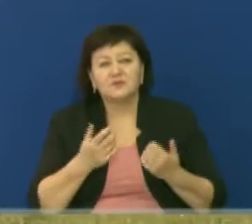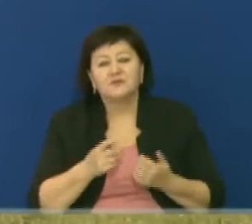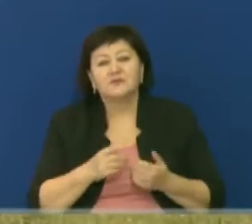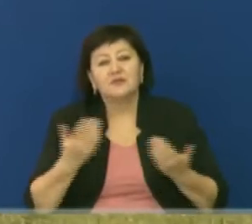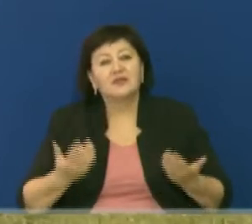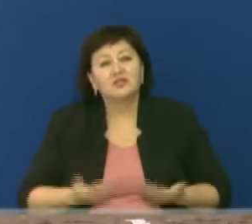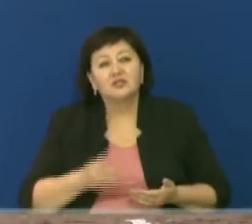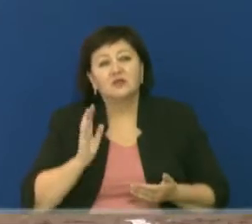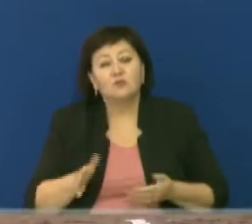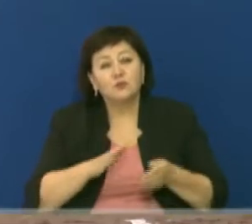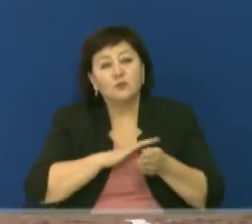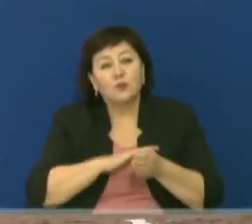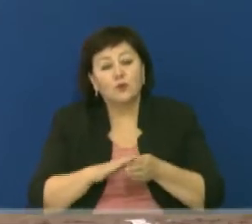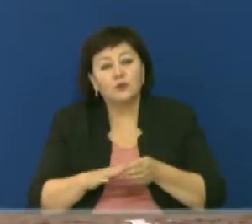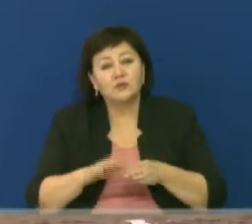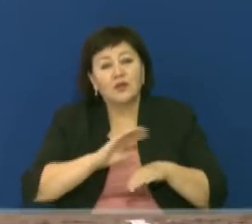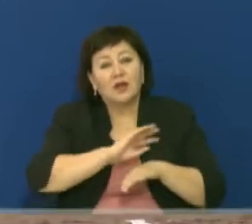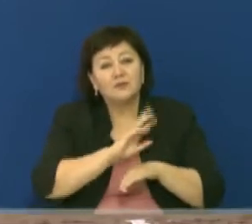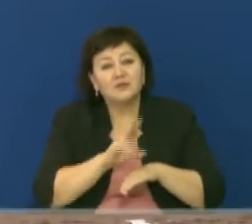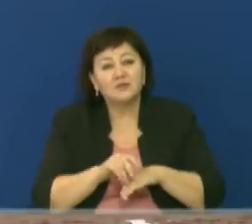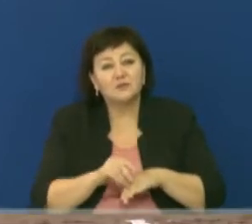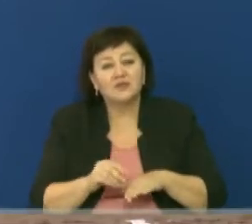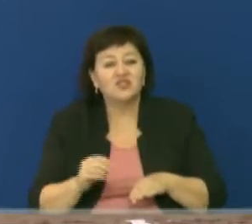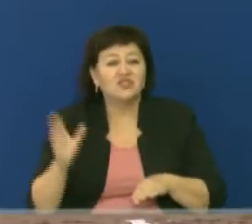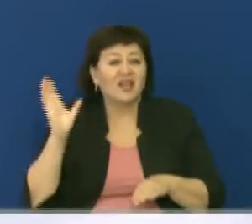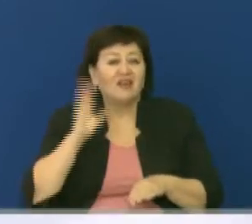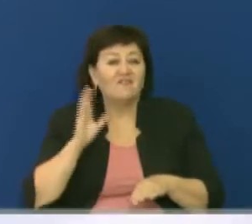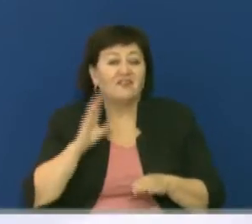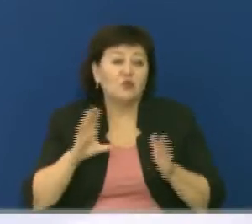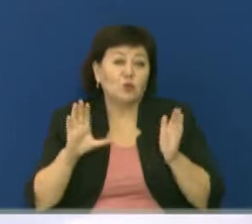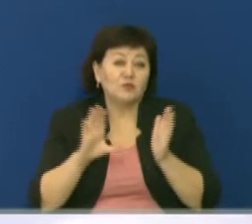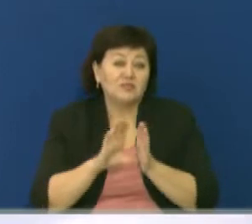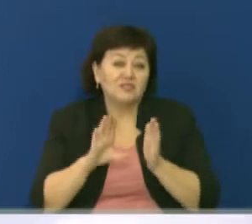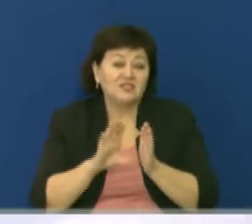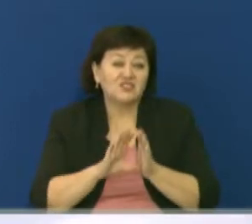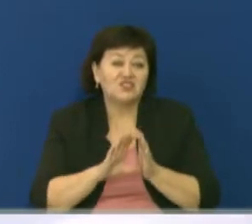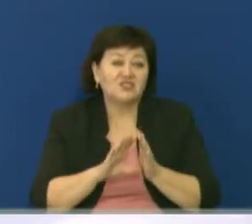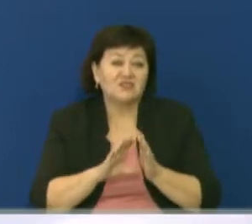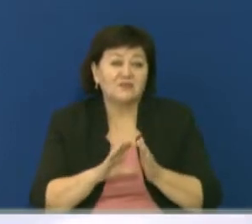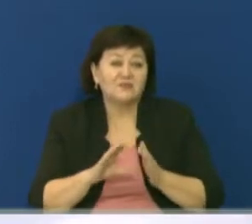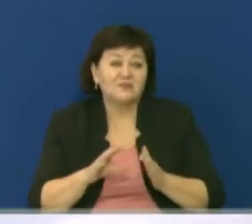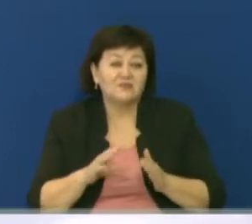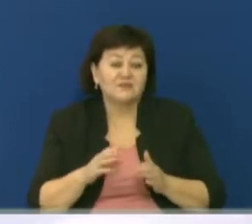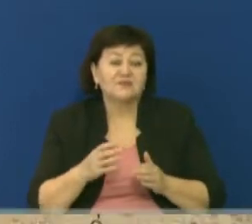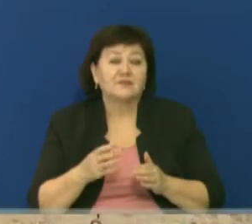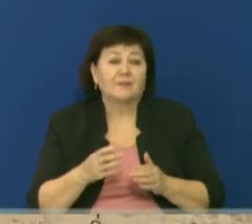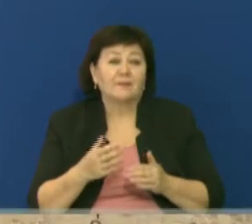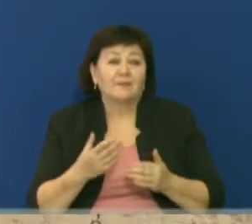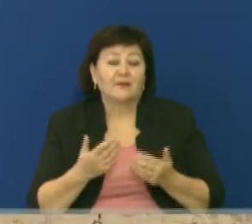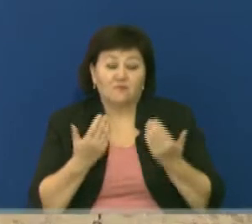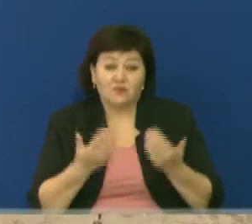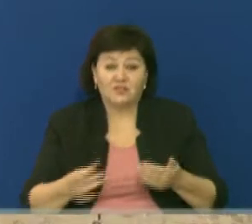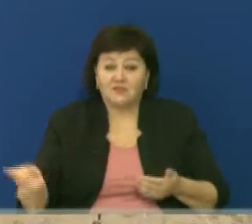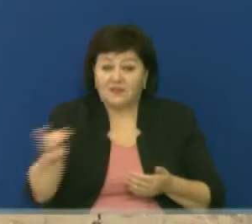будут полностью обеспечены соответствующими коммуникациями. Положительно решается вопрос водо- и электроснабжения